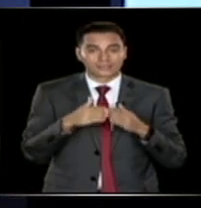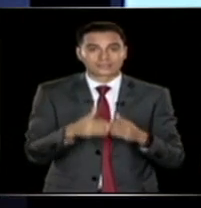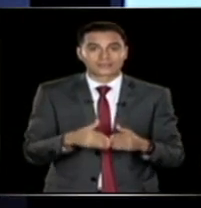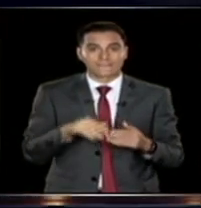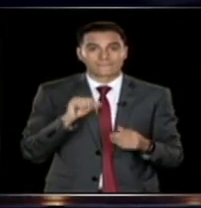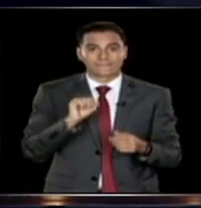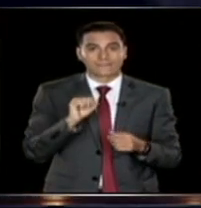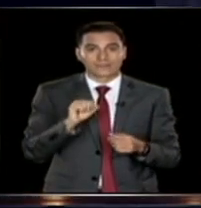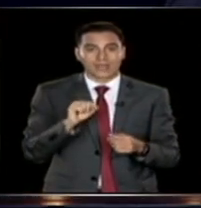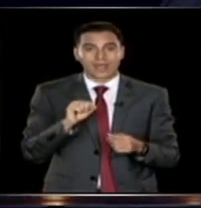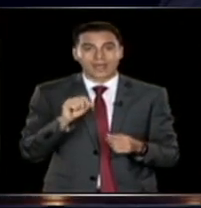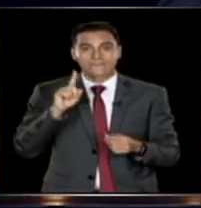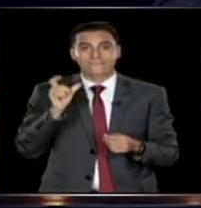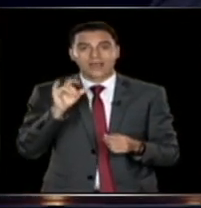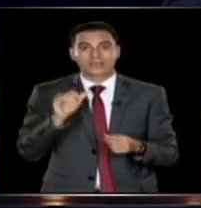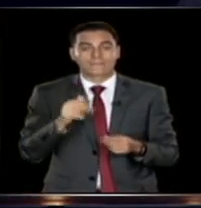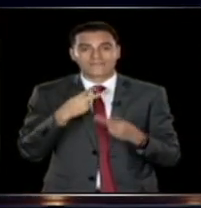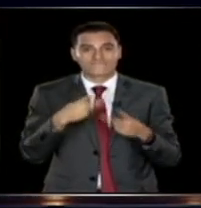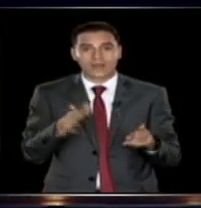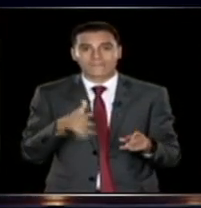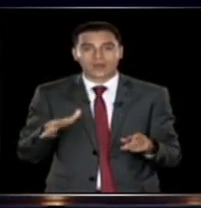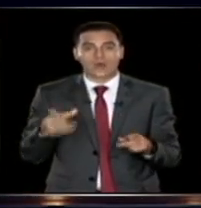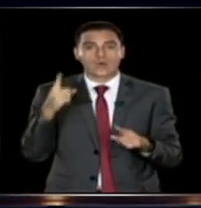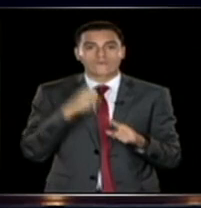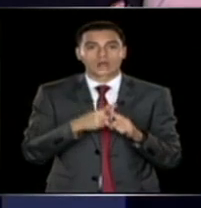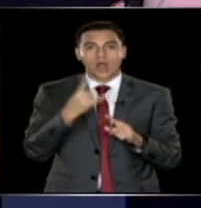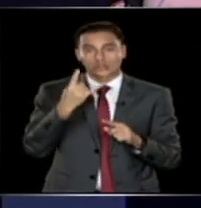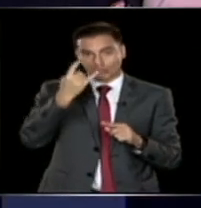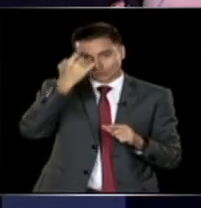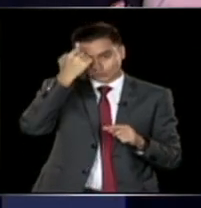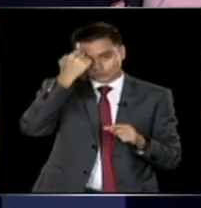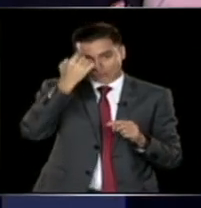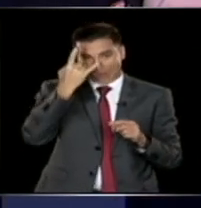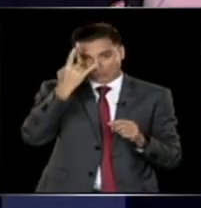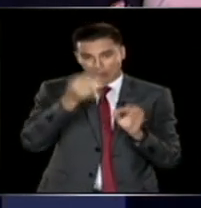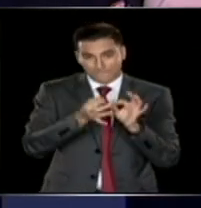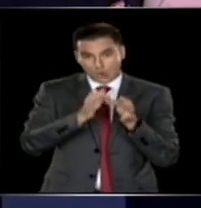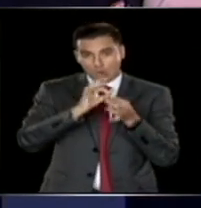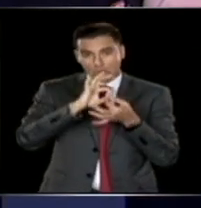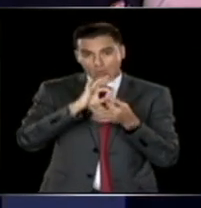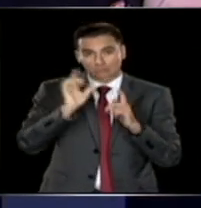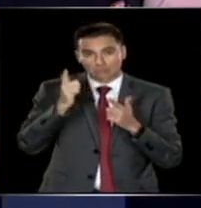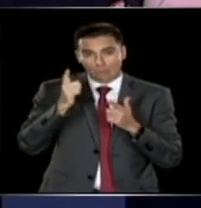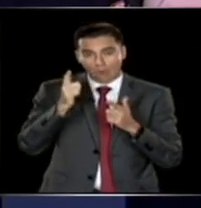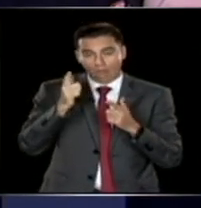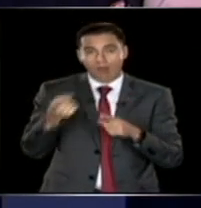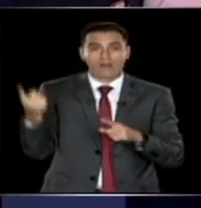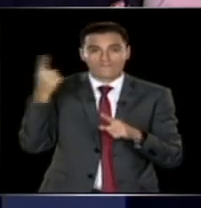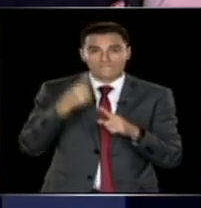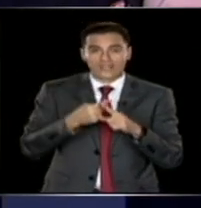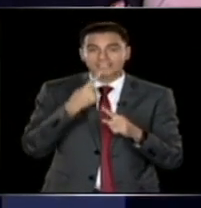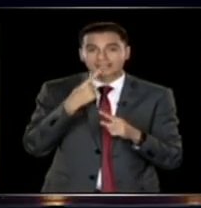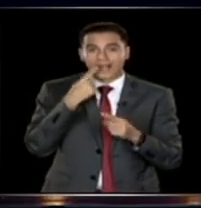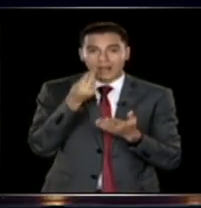مقابل 10 مليون دولار وربع مليون دولار كل سنة لمدة 9 سنين.